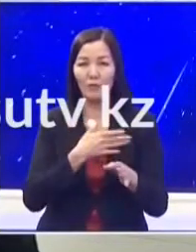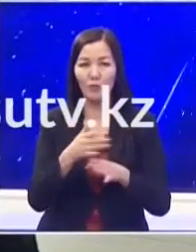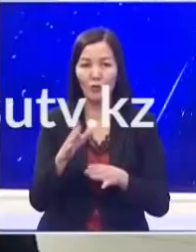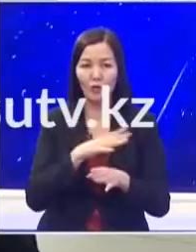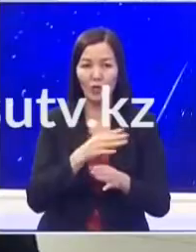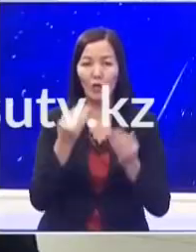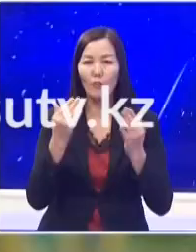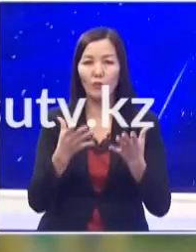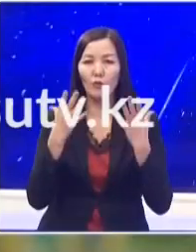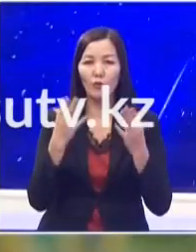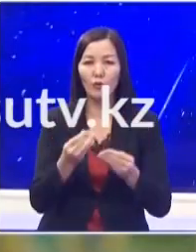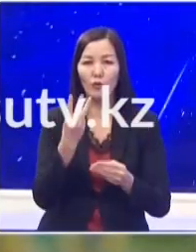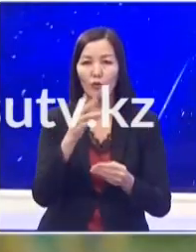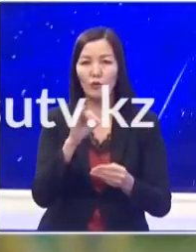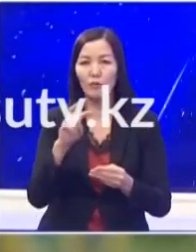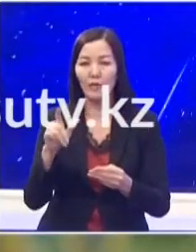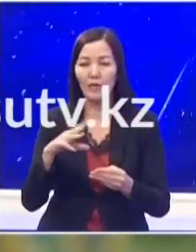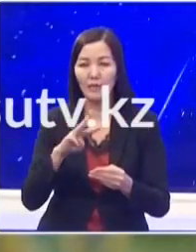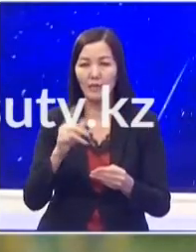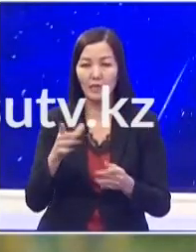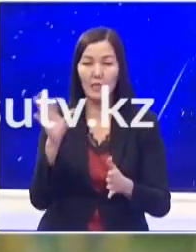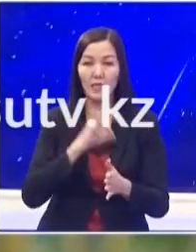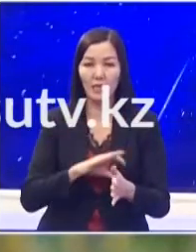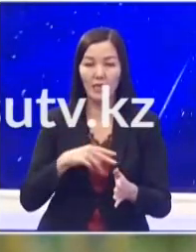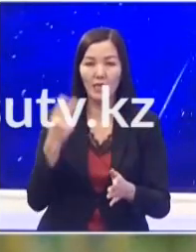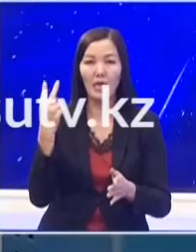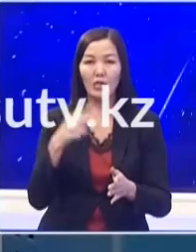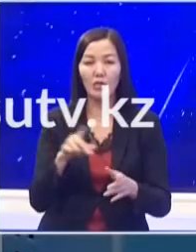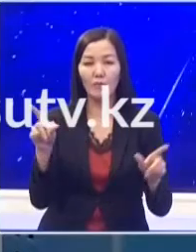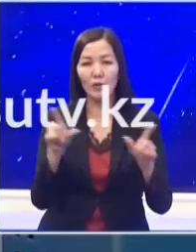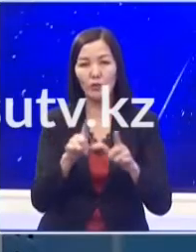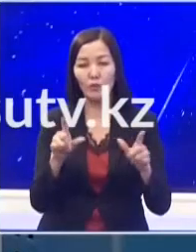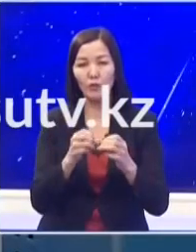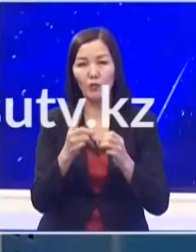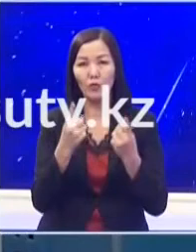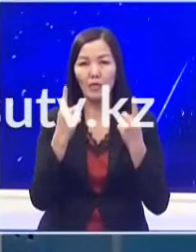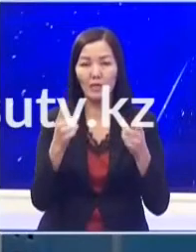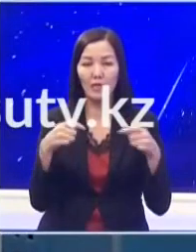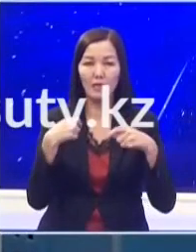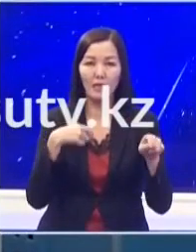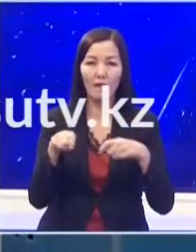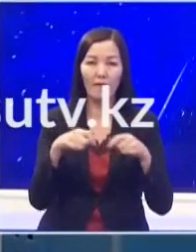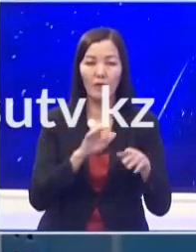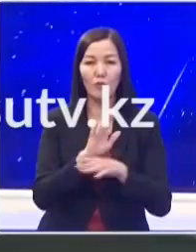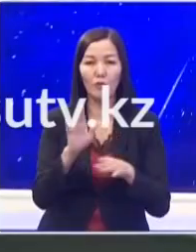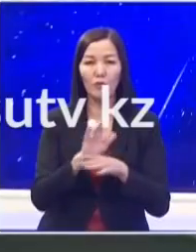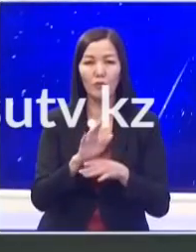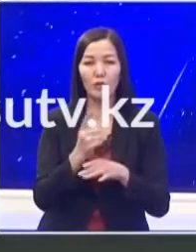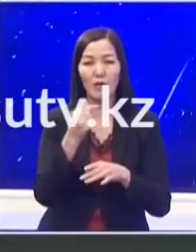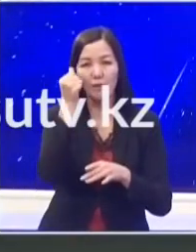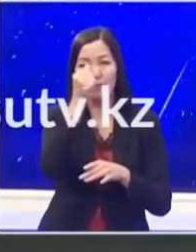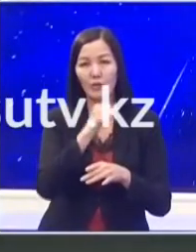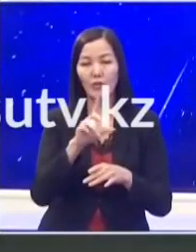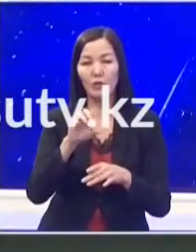бөлінді. Бүгінде оның 3 миллиард теңгесі игерілді. 20 субъекті мен 12 ірі тауар өндірушіге жылдық